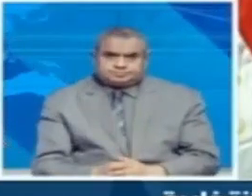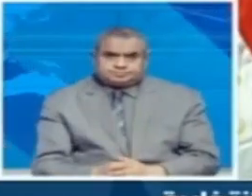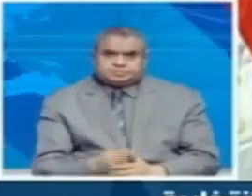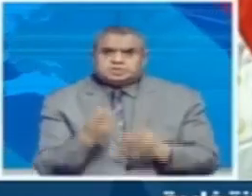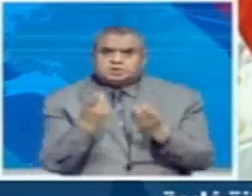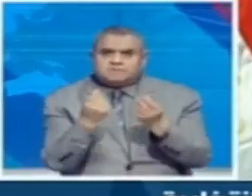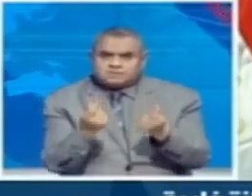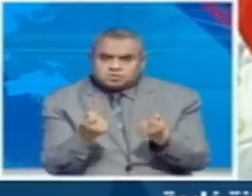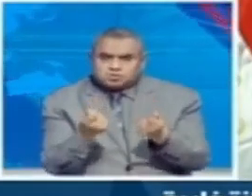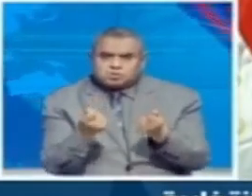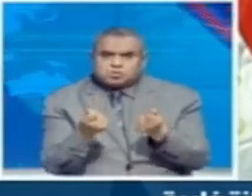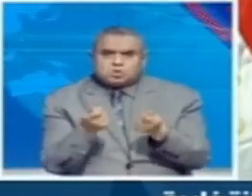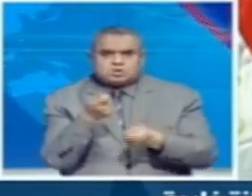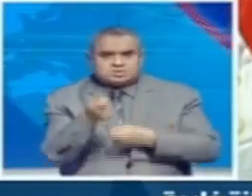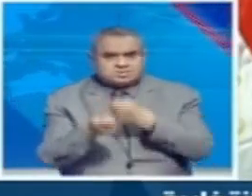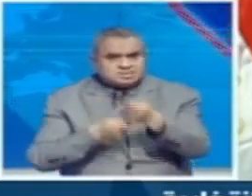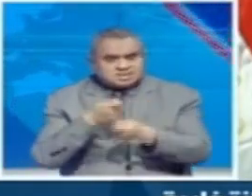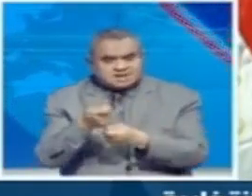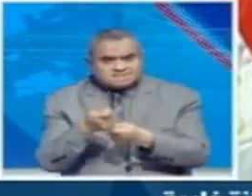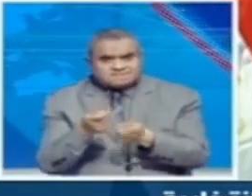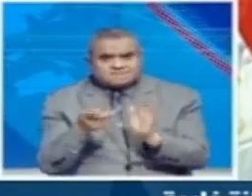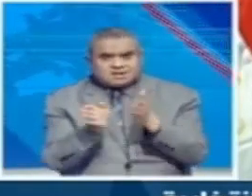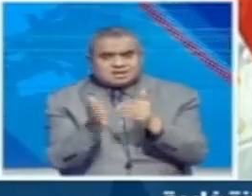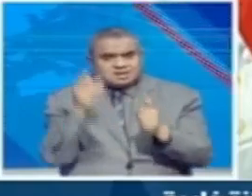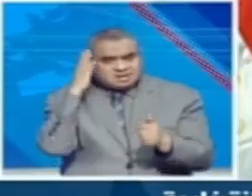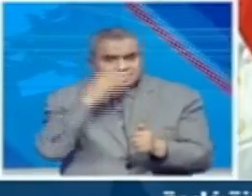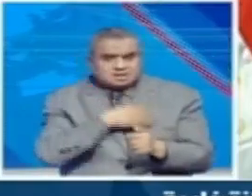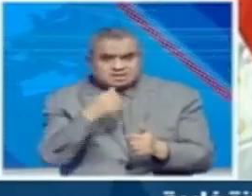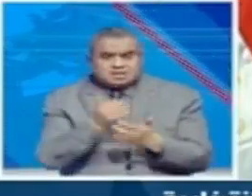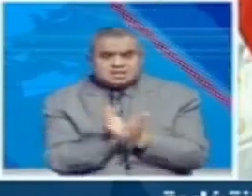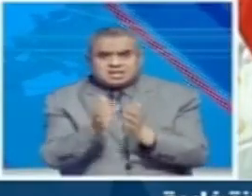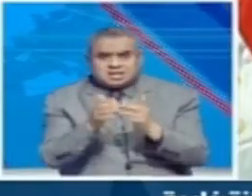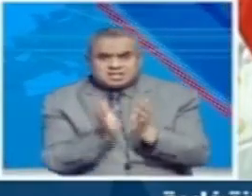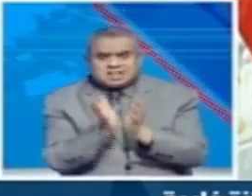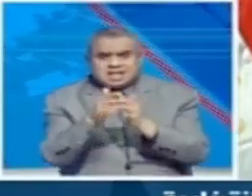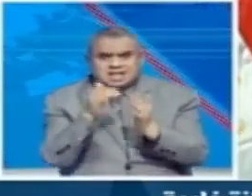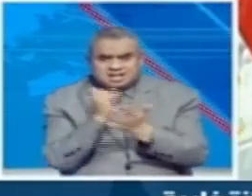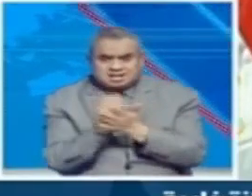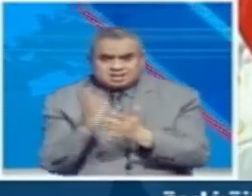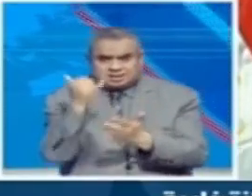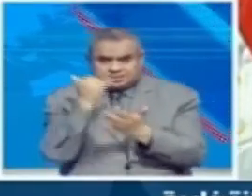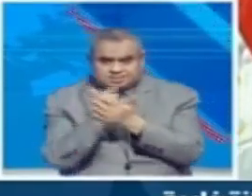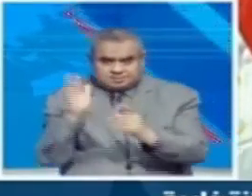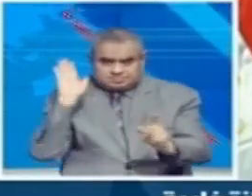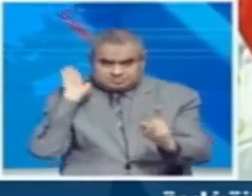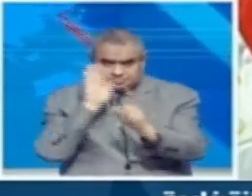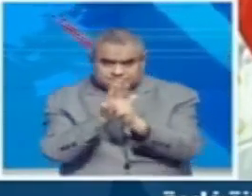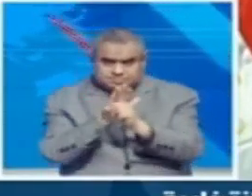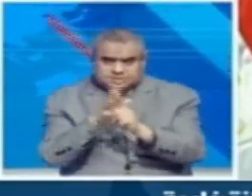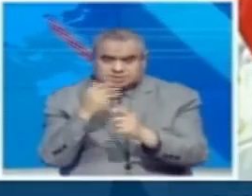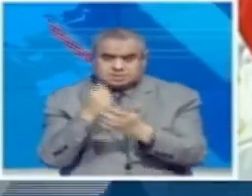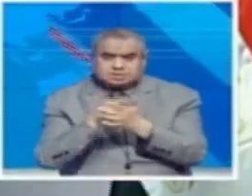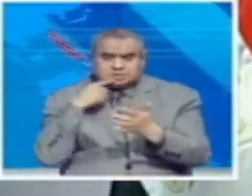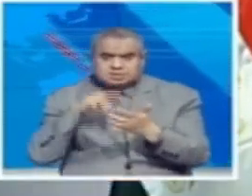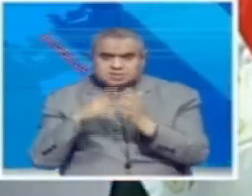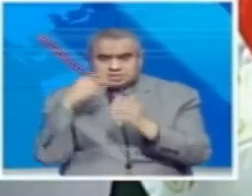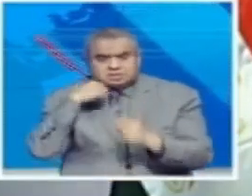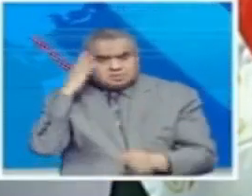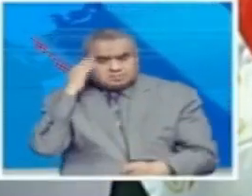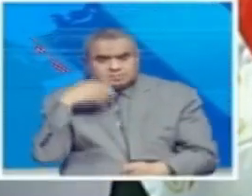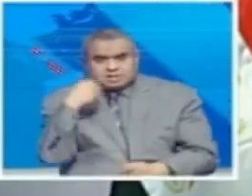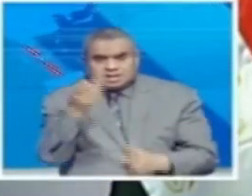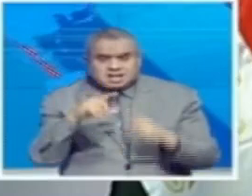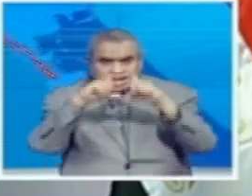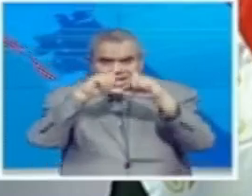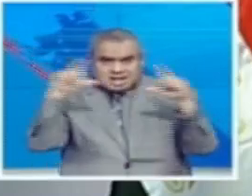الفلوس والتبرعات اللي كانت الأحزاب والجهات المؤيدة تنتوي أنها تتبرع لها